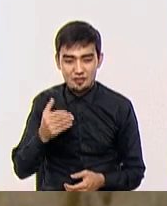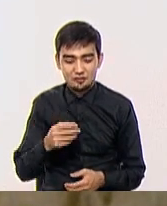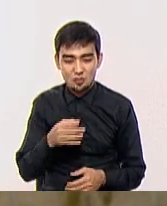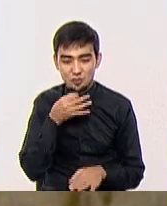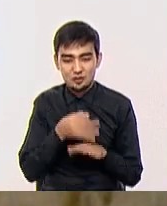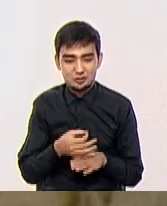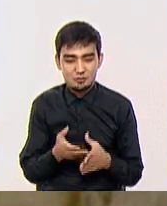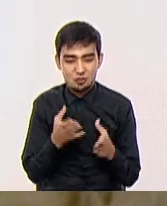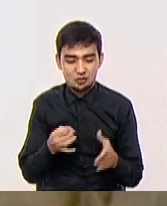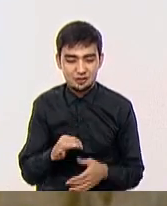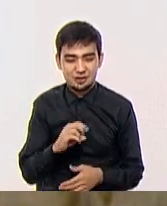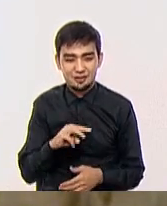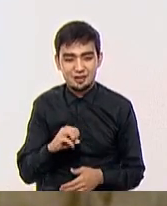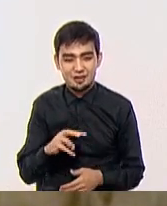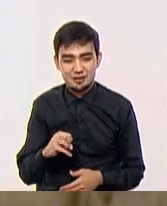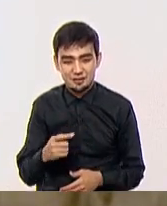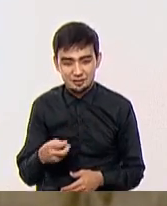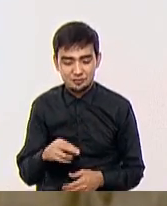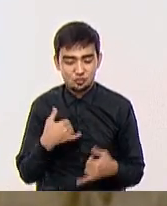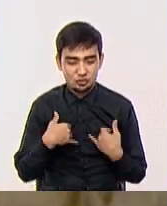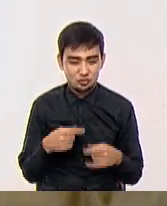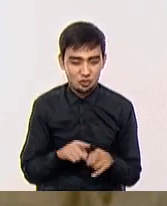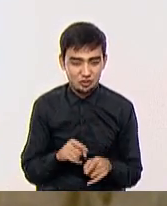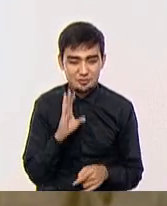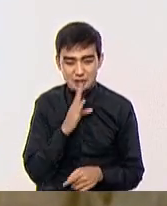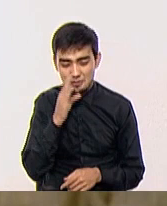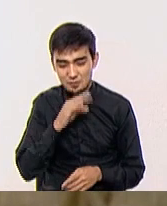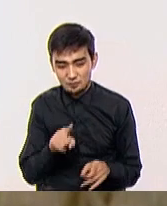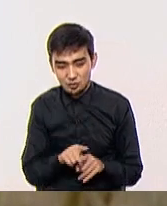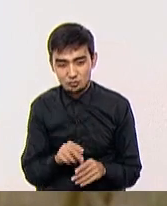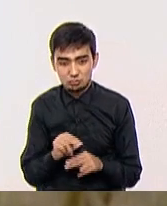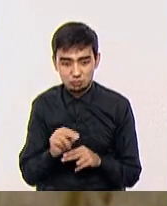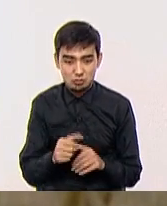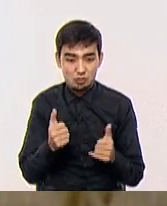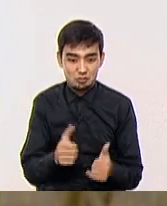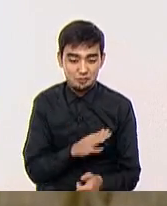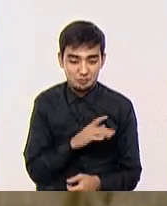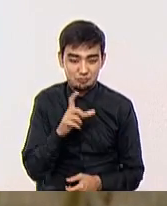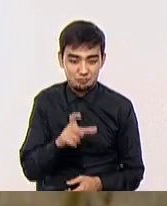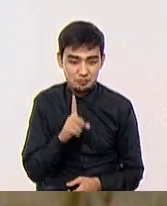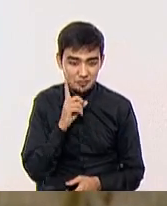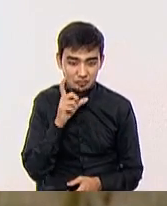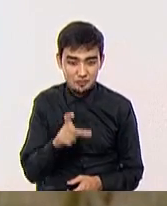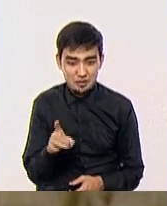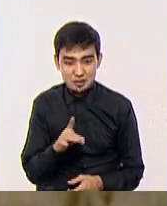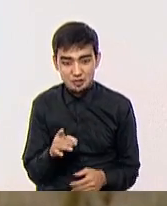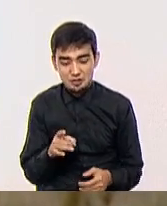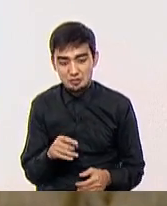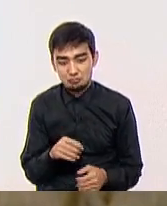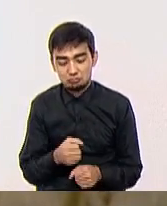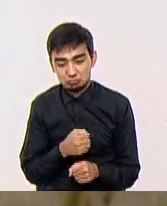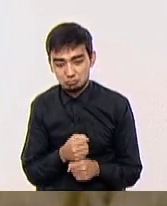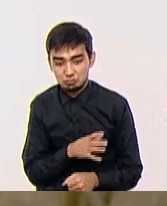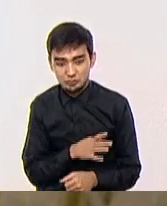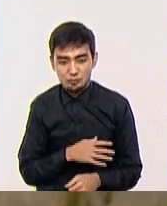имею в виду и интеллигенцию, и тех же педагогов, тех же родителей. Вроде бы хорошо, когда молодой человек занимается религией, отходит от